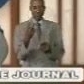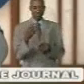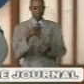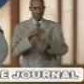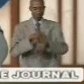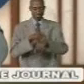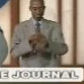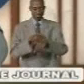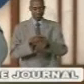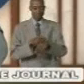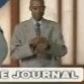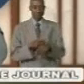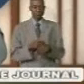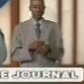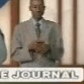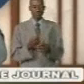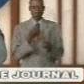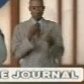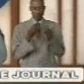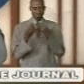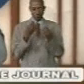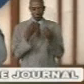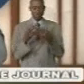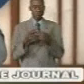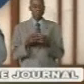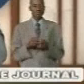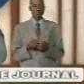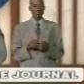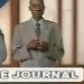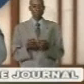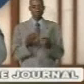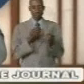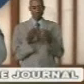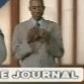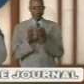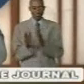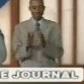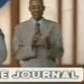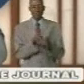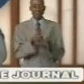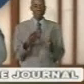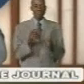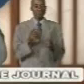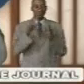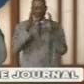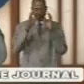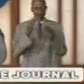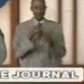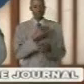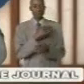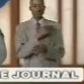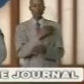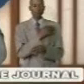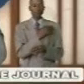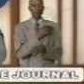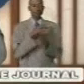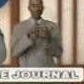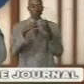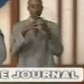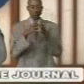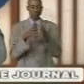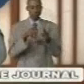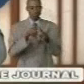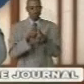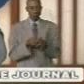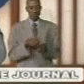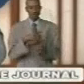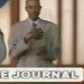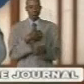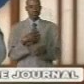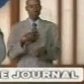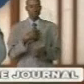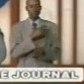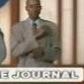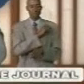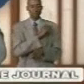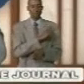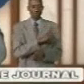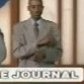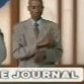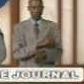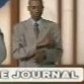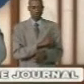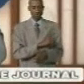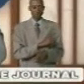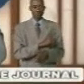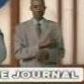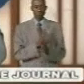offert par son Excellence Monsieur le Président de la République démocratique du Congo et la distinguée Madame Olive Lembe Kabila en l'honneur